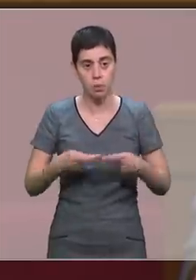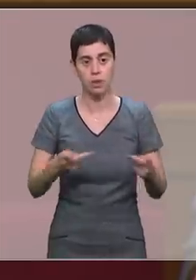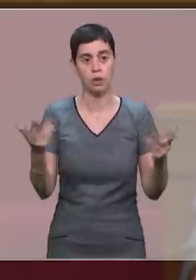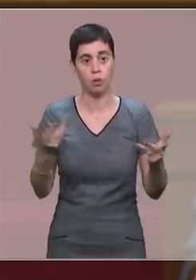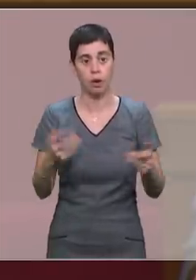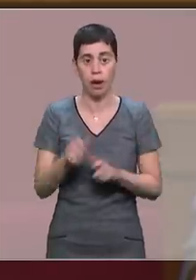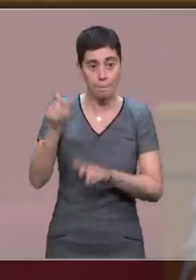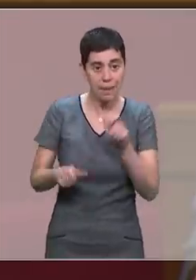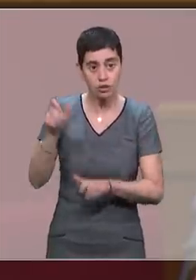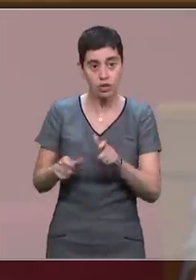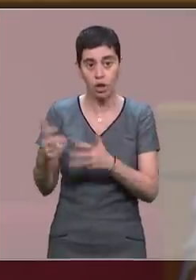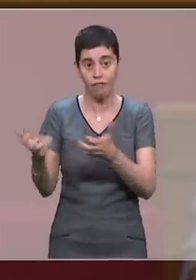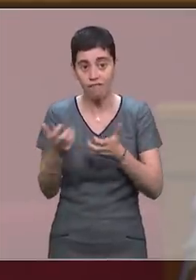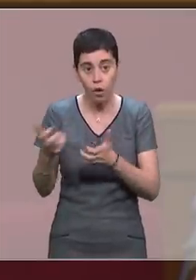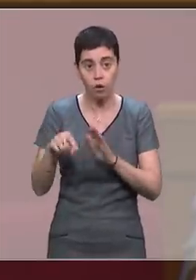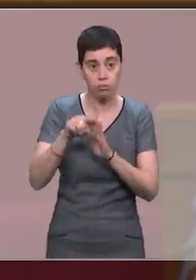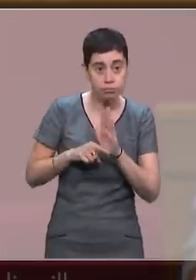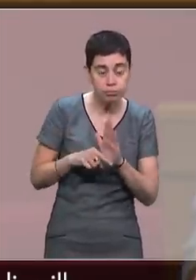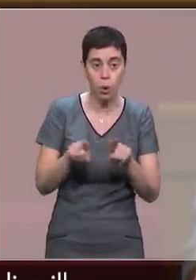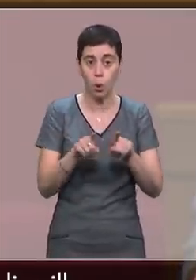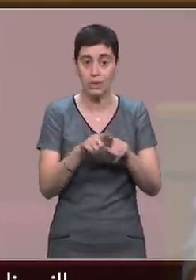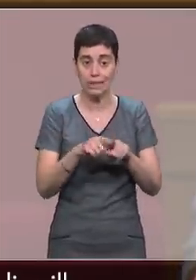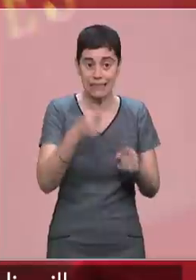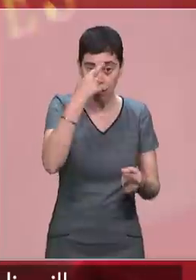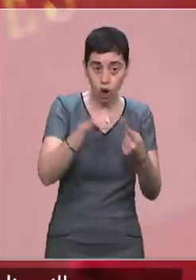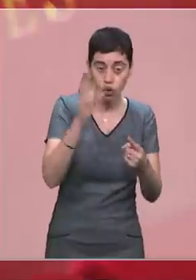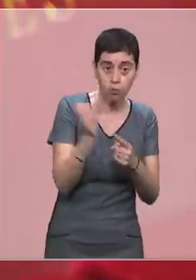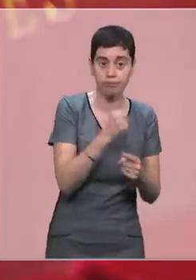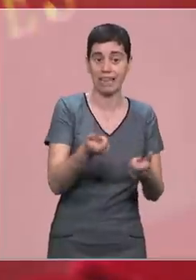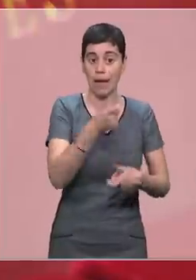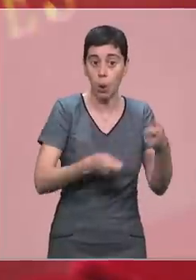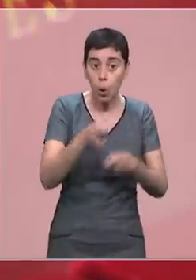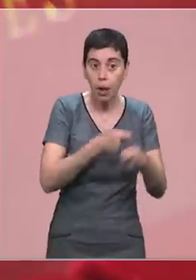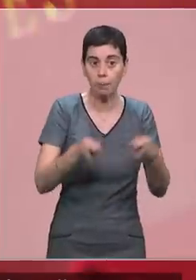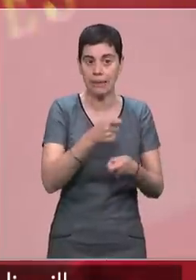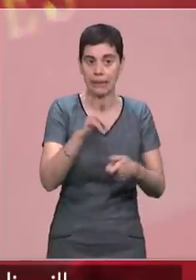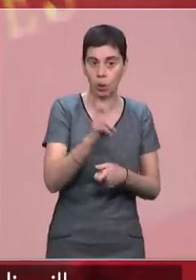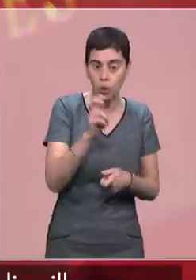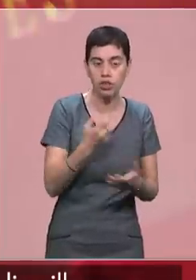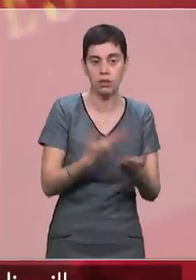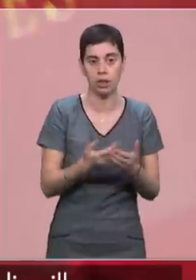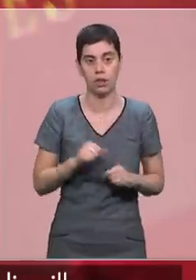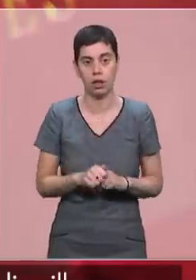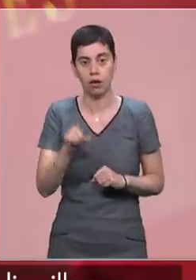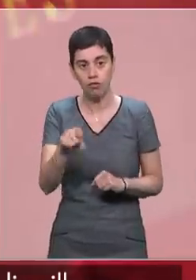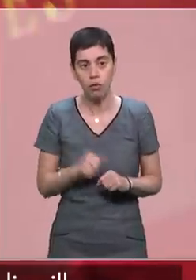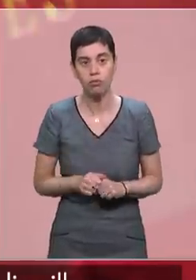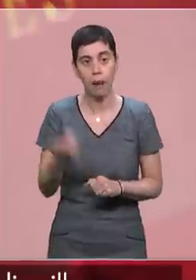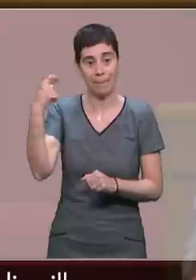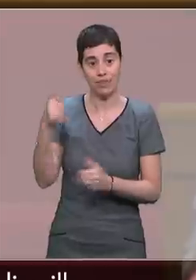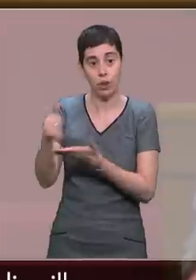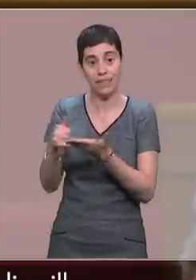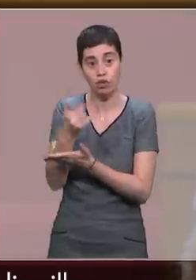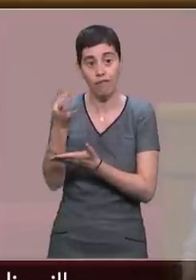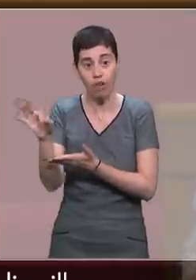aux attentes et aux enjeux climatiques et économiques de notre pays. Plutôt que de vous renvoyer la balle avec Madame Pécresse, espérons